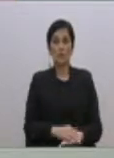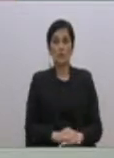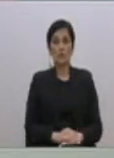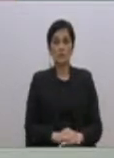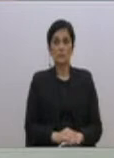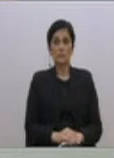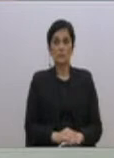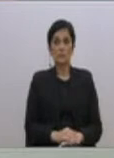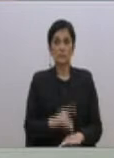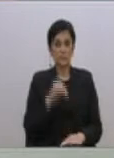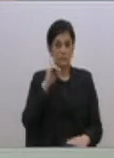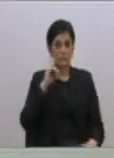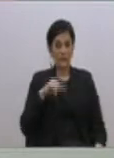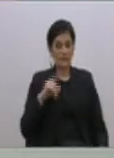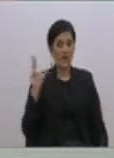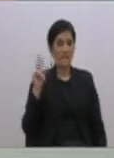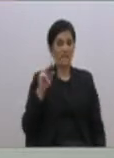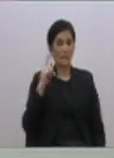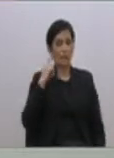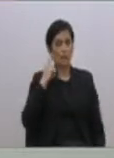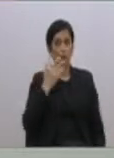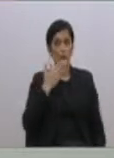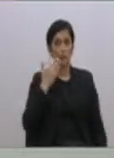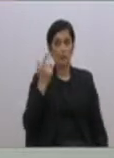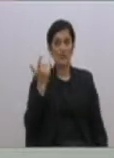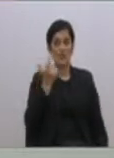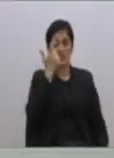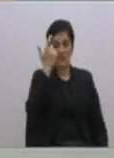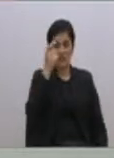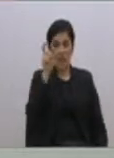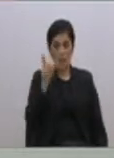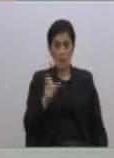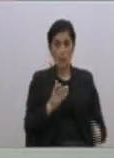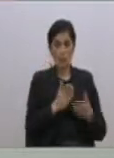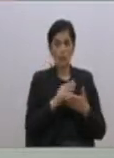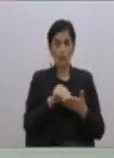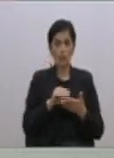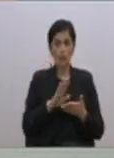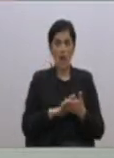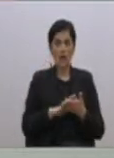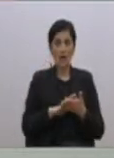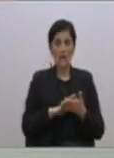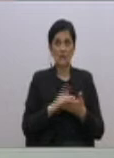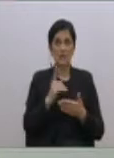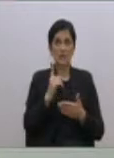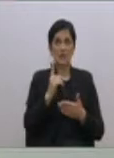კი ვიცი, გამოუკიდებელი ხართ. ჩაქცევეთ როგორ არა, მაგრამ ხელის აწევა დავითვალე